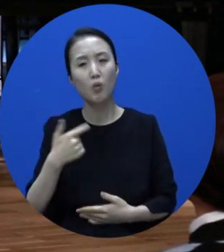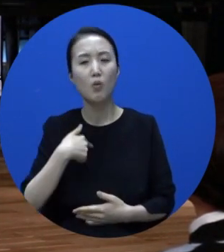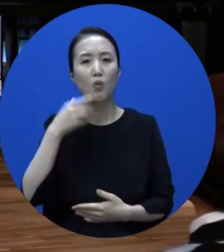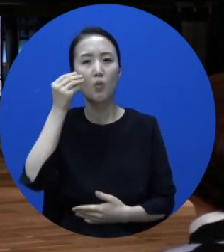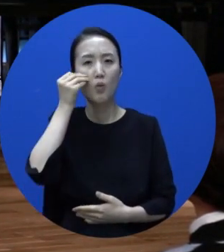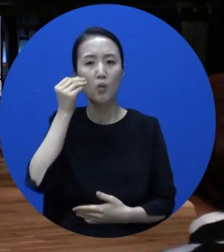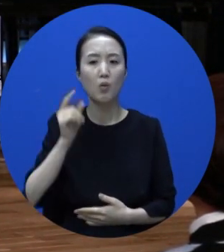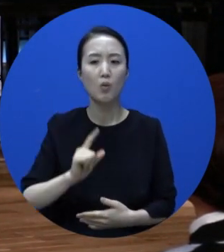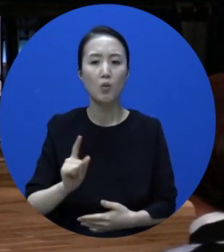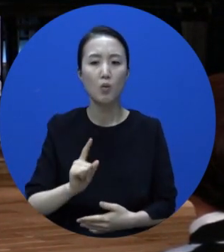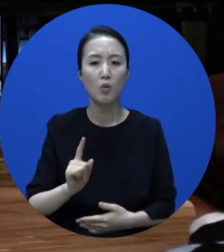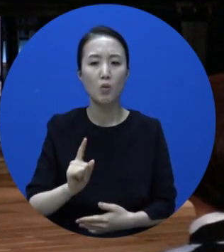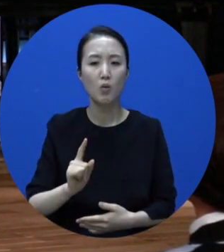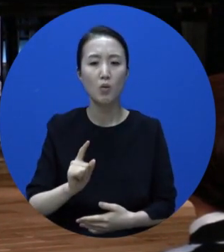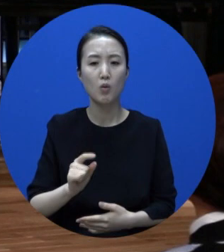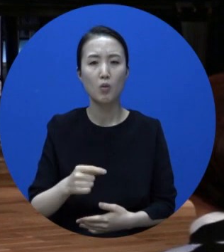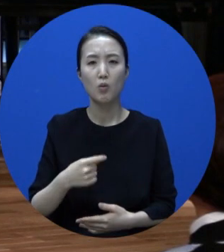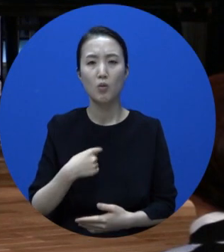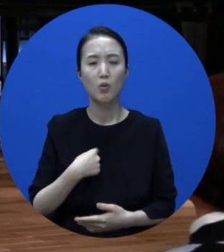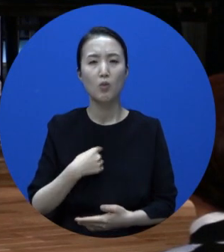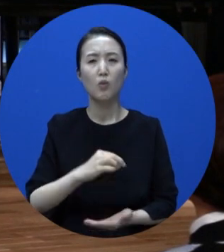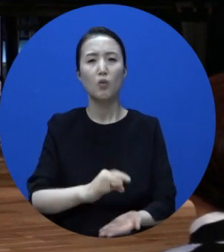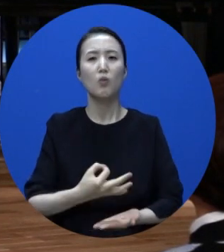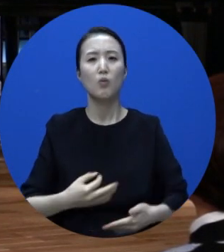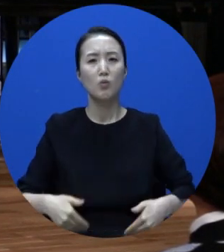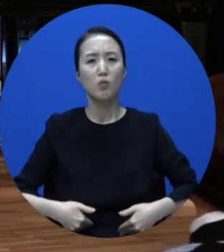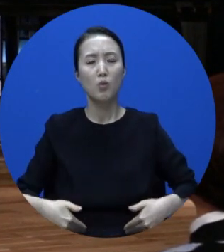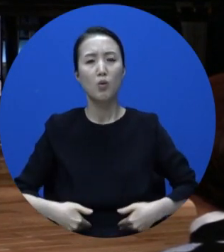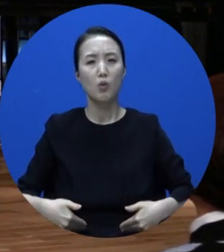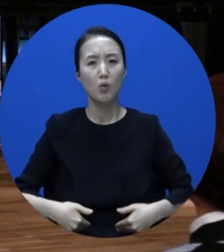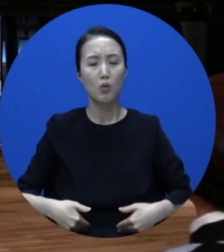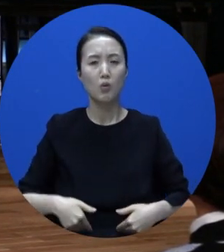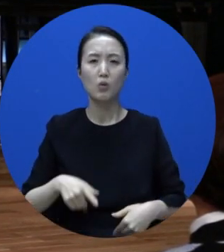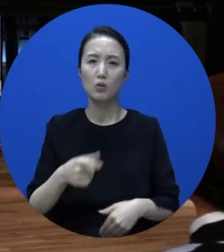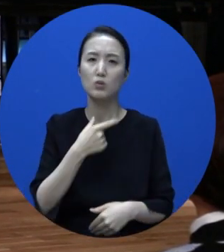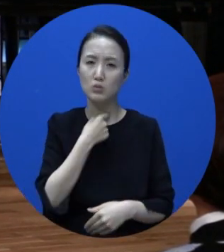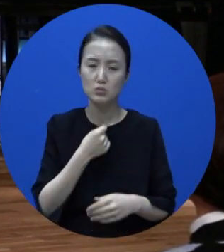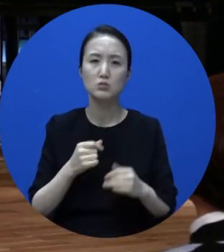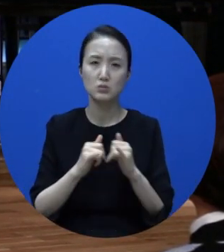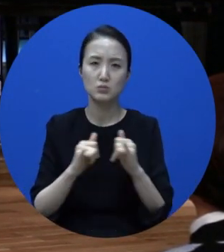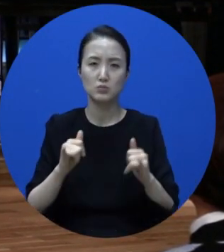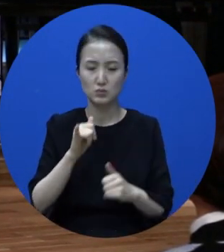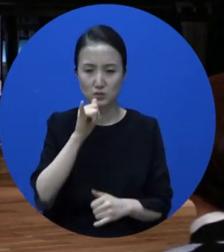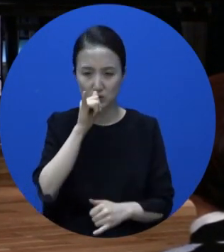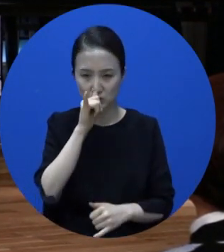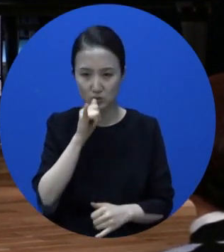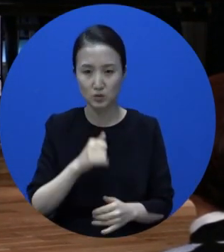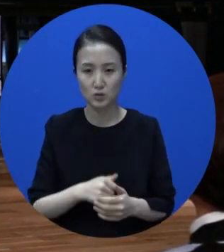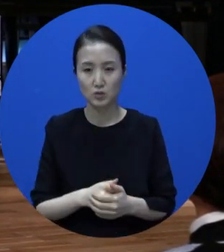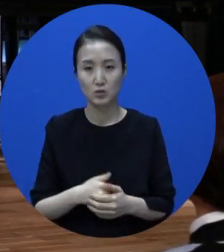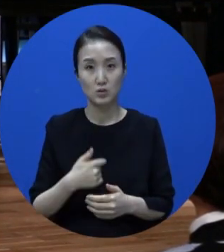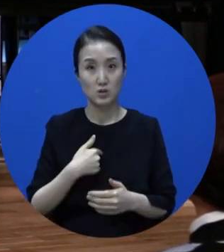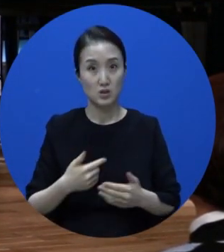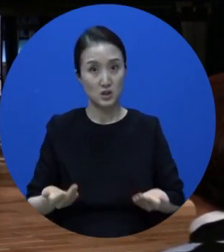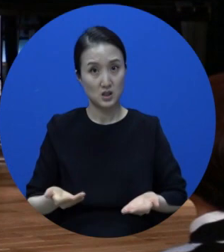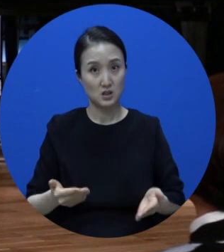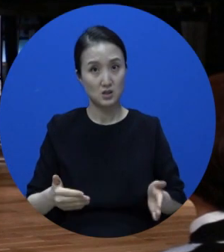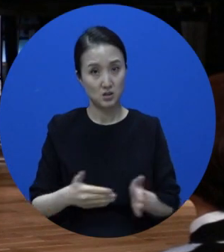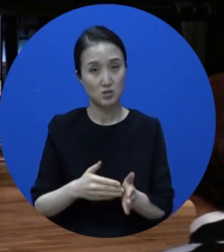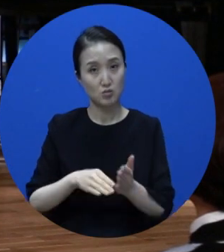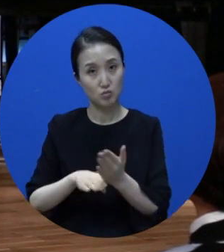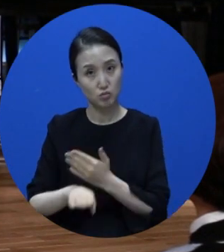저녁 있는 삶이 나한테 무슨 의미입니까 라고 항변하는 여러 노동 계층도 있습니다 그러면 나는 일 끝나고